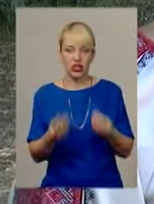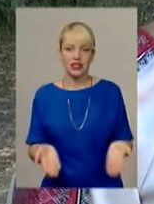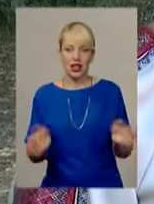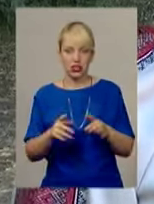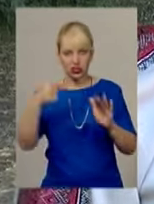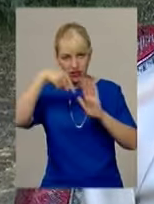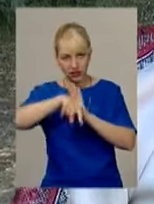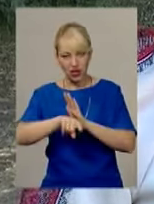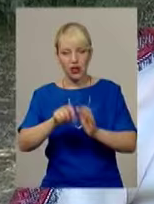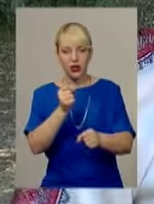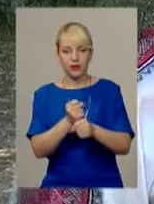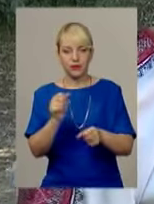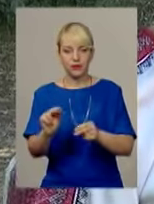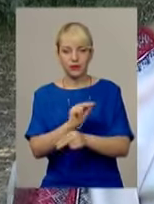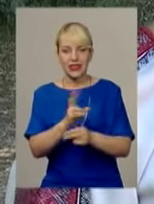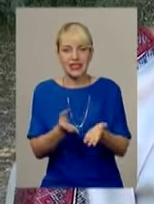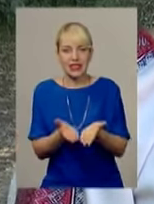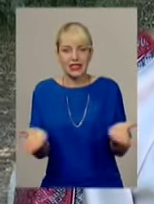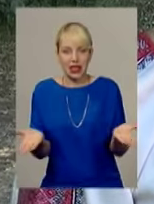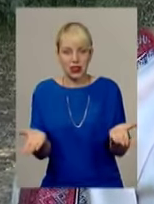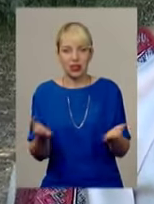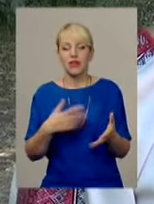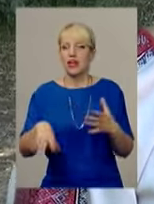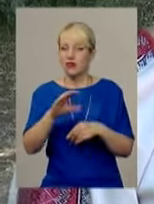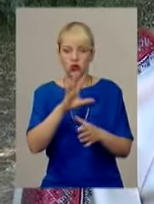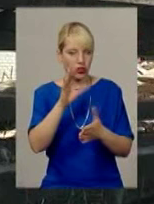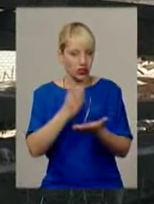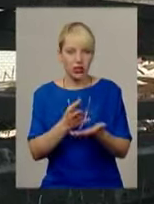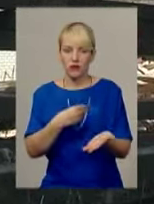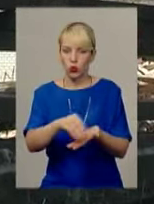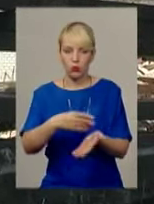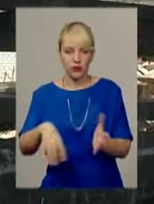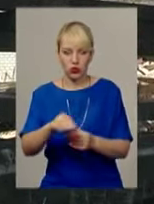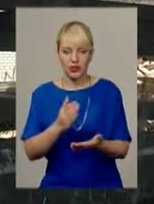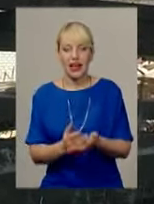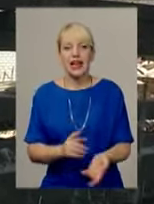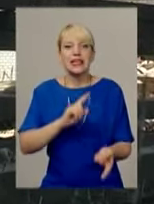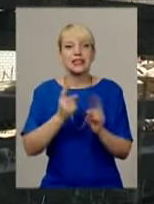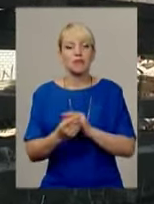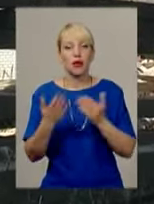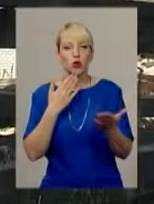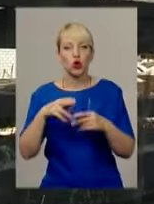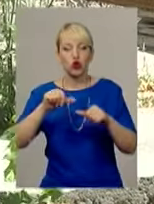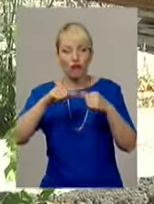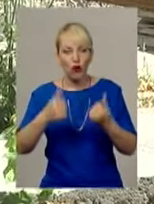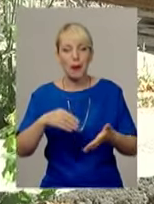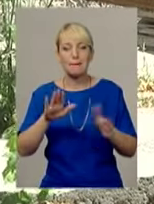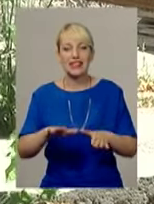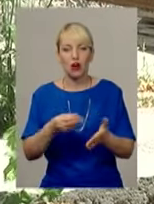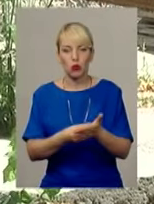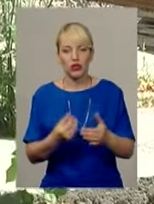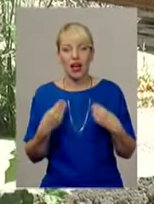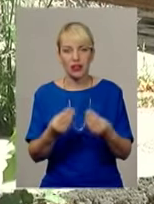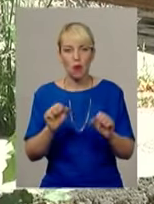нам всередині над сценою зробити. Матеріали всі є, все закуплено. Зміна підходів до формування місцевих бюджетів дає можливість